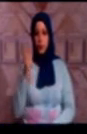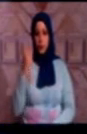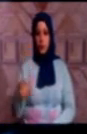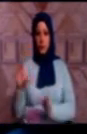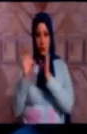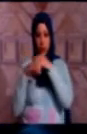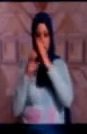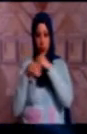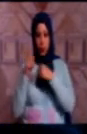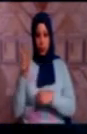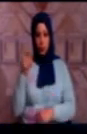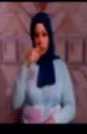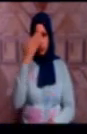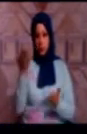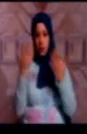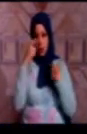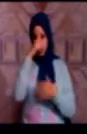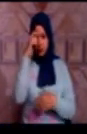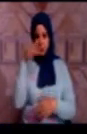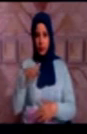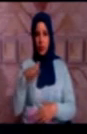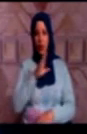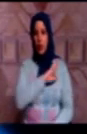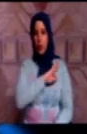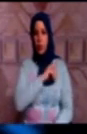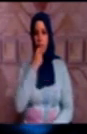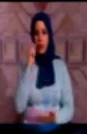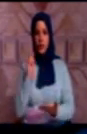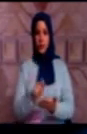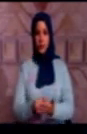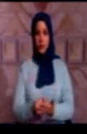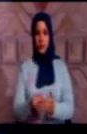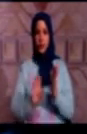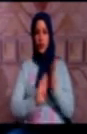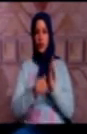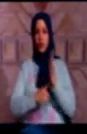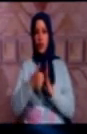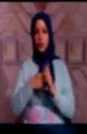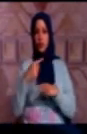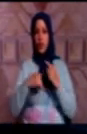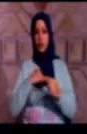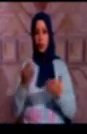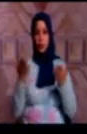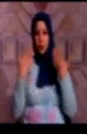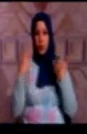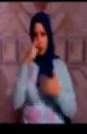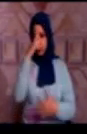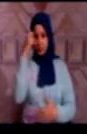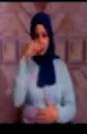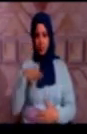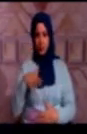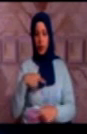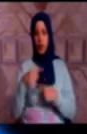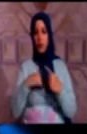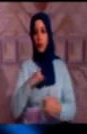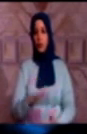الجويه قالوا رئيس مجلس الوزراء وللحكومه بالفعل يعني هناك ارتفاع في درجات الحراره يعني عشان